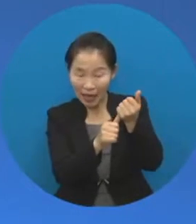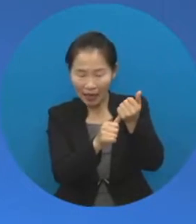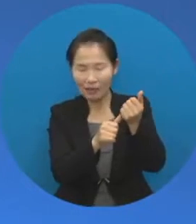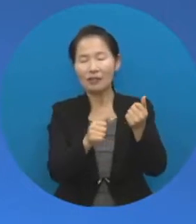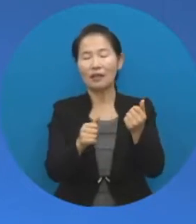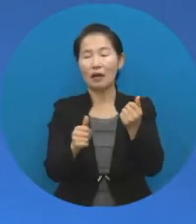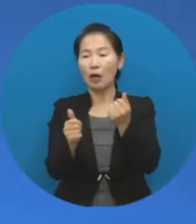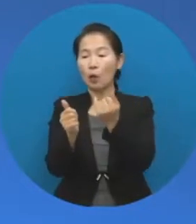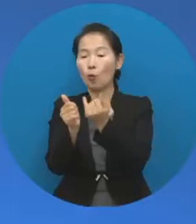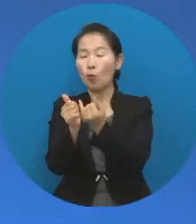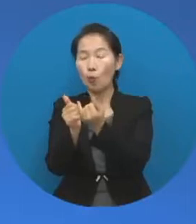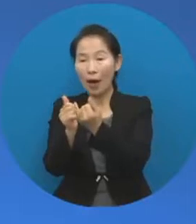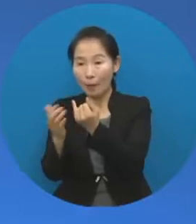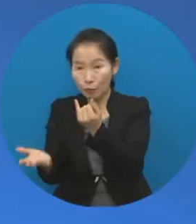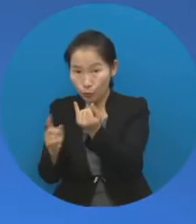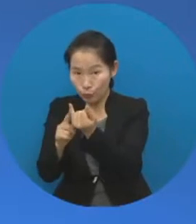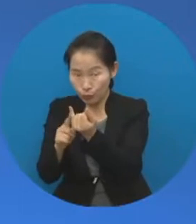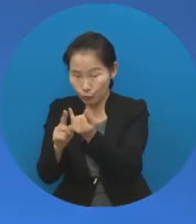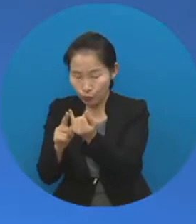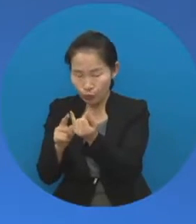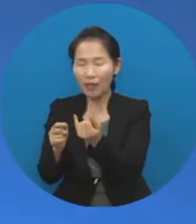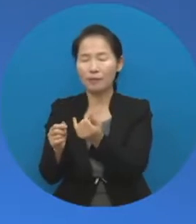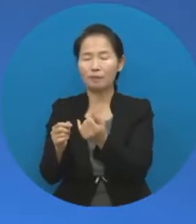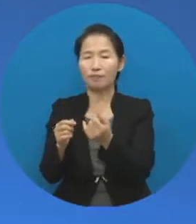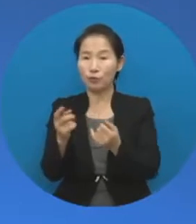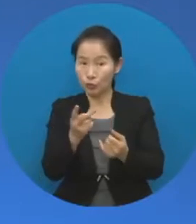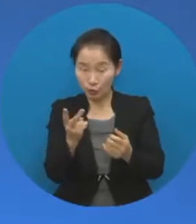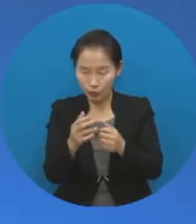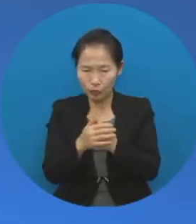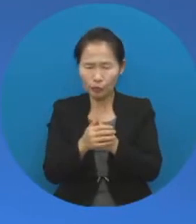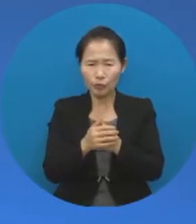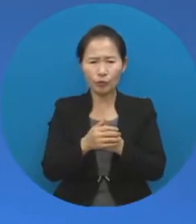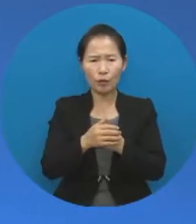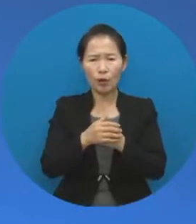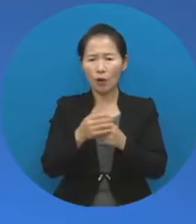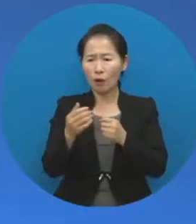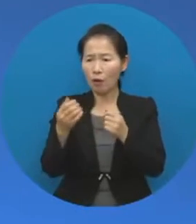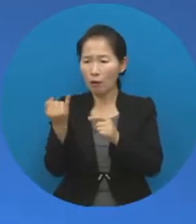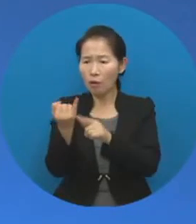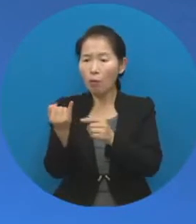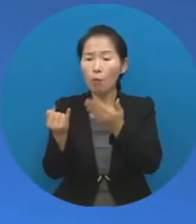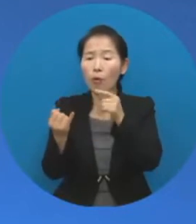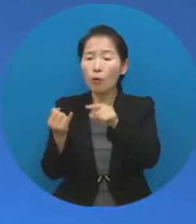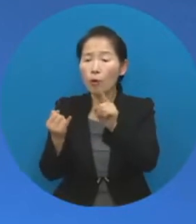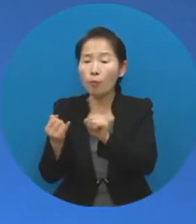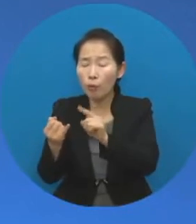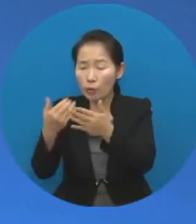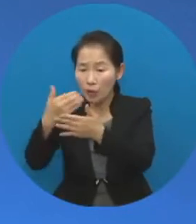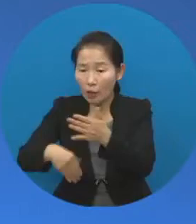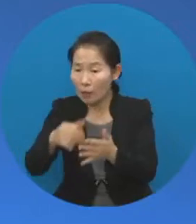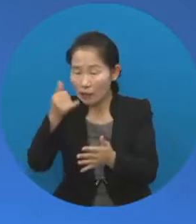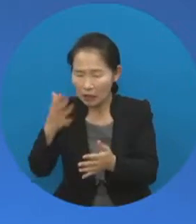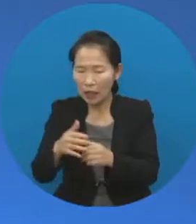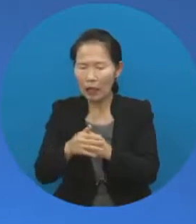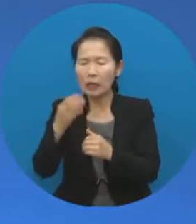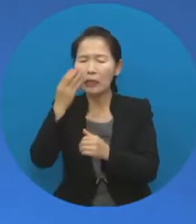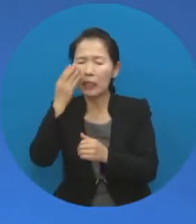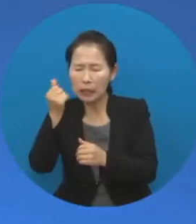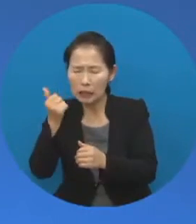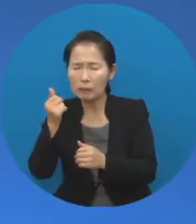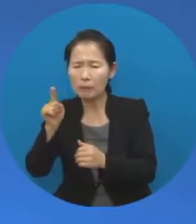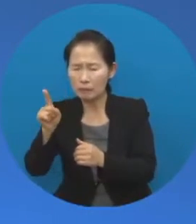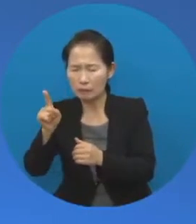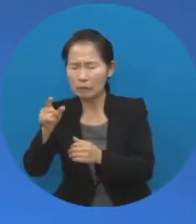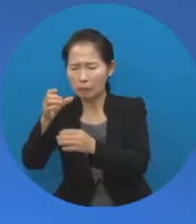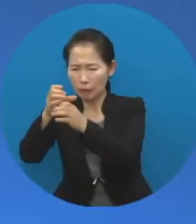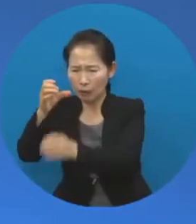없어서 굶어 죽게 생겼을 때 뭐가 있냐 그랬더니 기름 한 병이 있다 그랬더니 그러면은 가서 그릇을